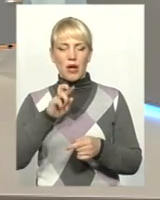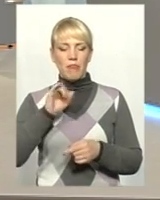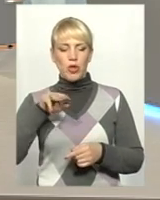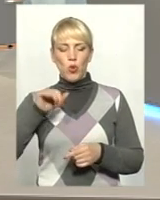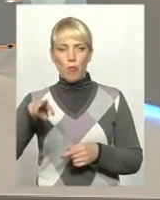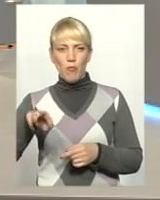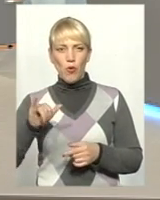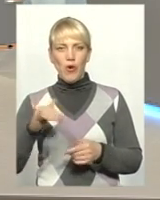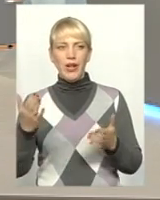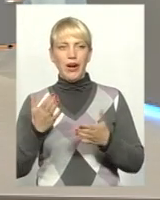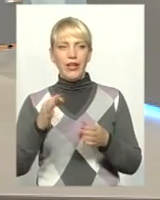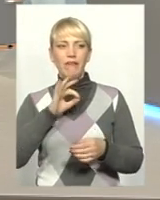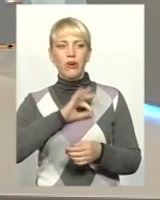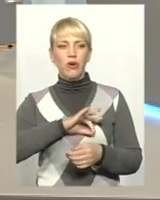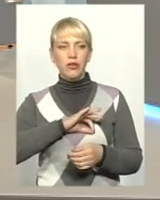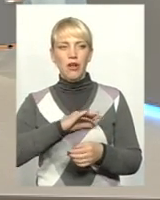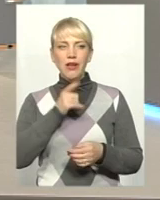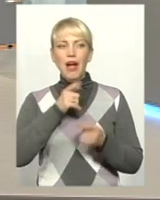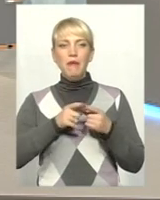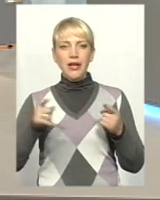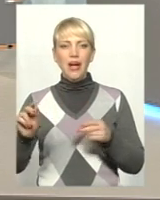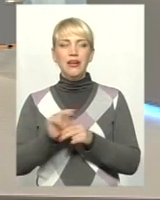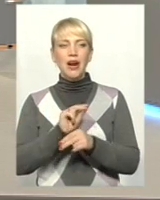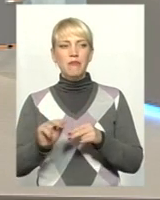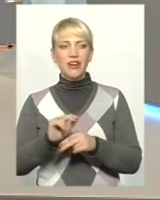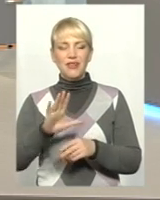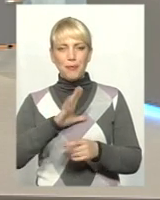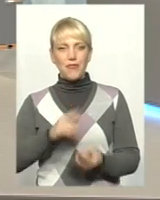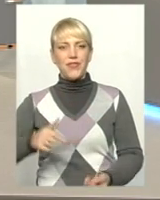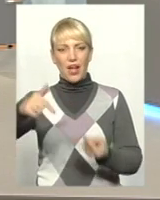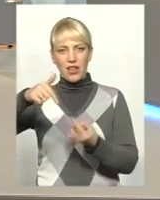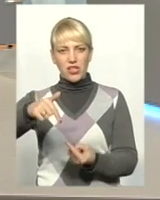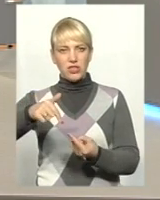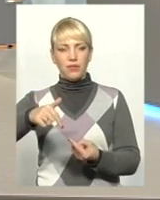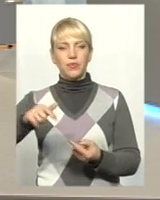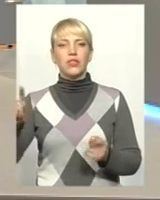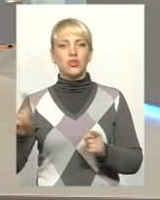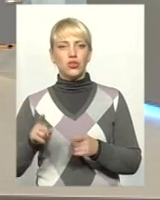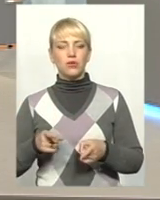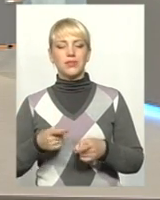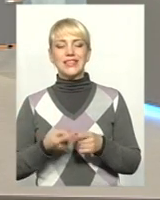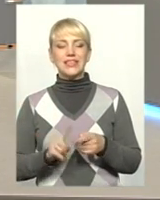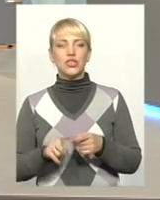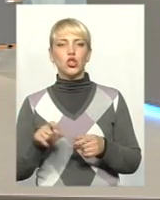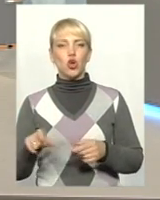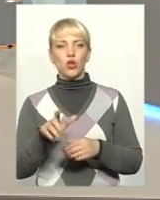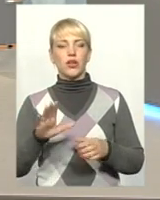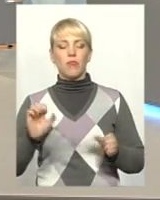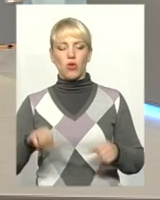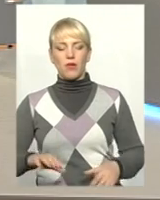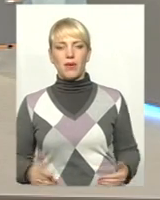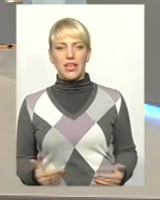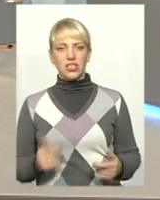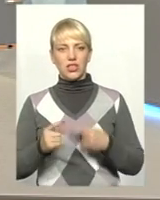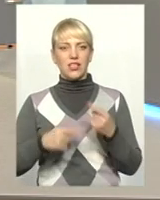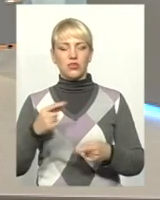який використовується під час ремонту, був належним, щоб ті дороги змогли пережити